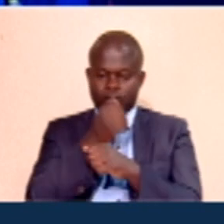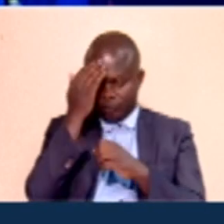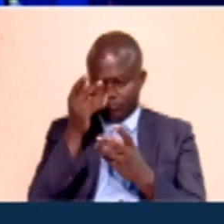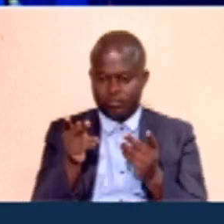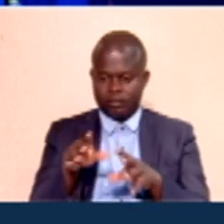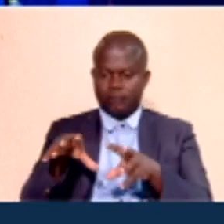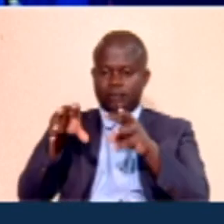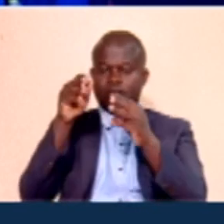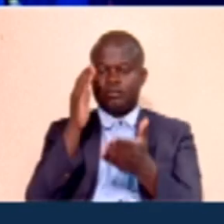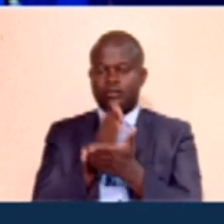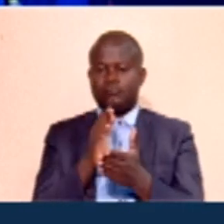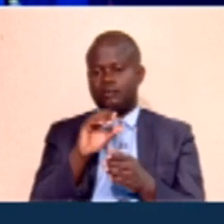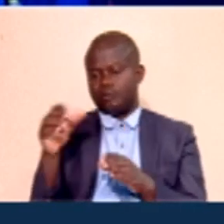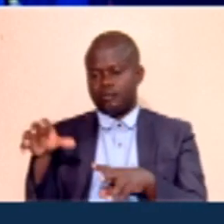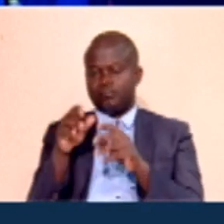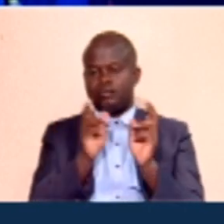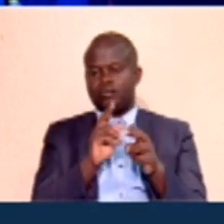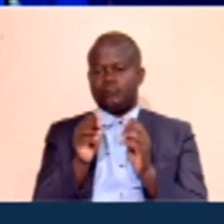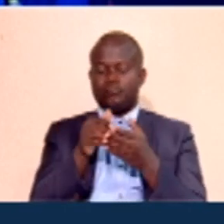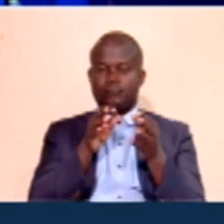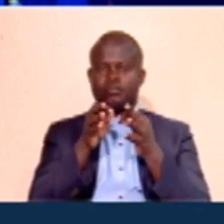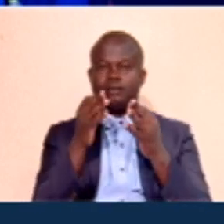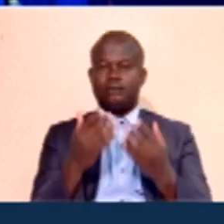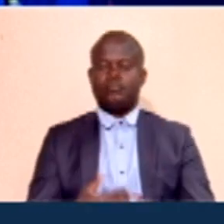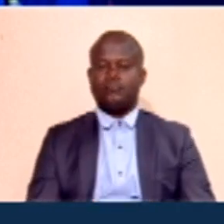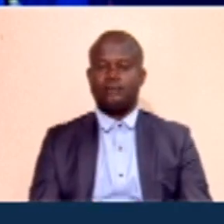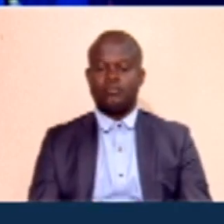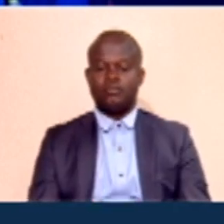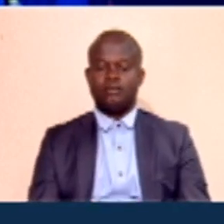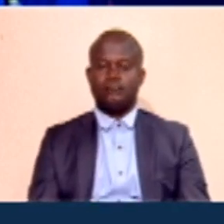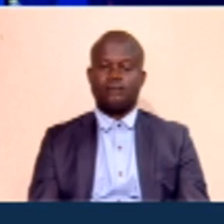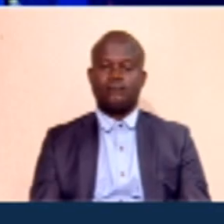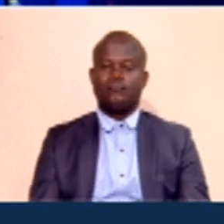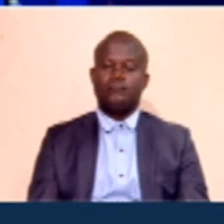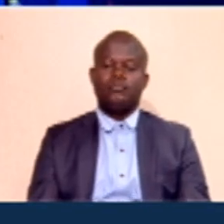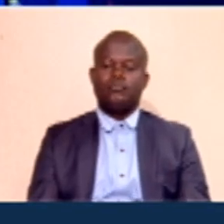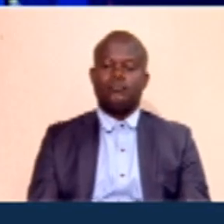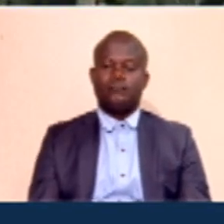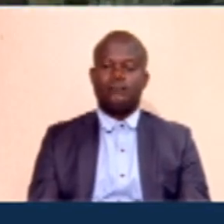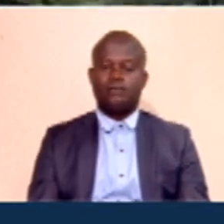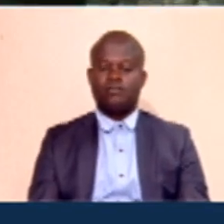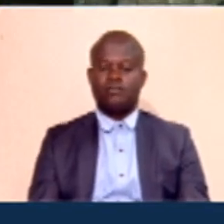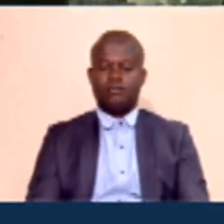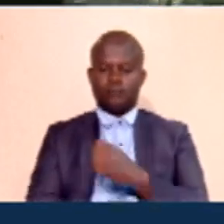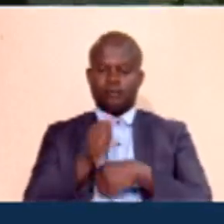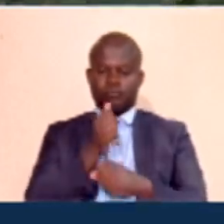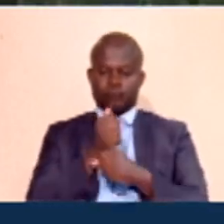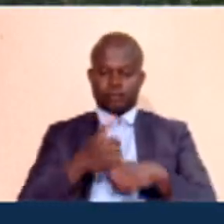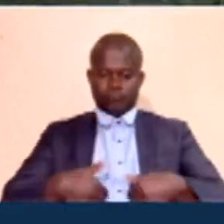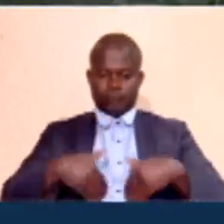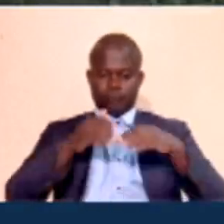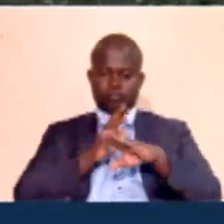bimeze mu nzuri bica ubundi bwatsi busanzwe. Inkuru irambuye turagezwaho na Nayituriki Aniseti. ni igikorwa cyakozwe n'urubyiruko